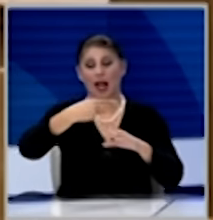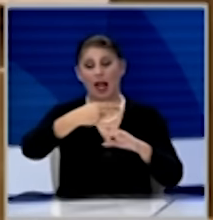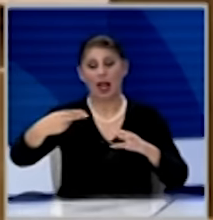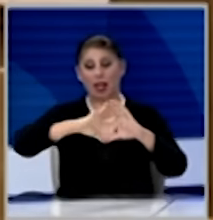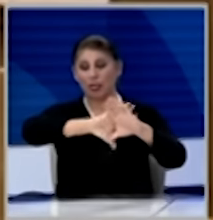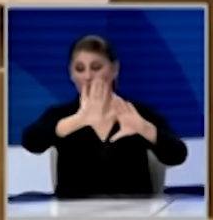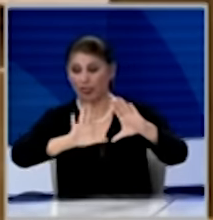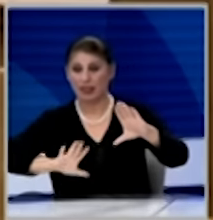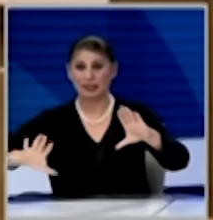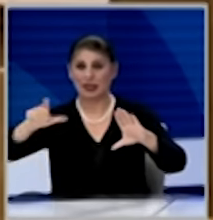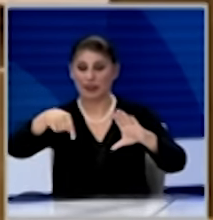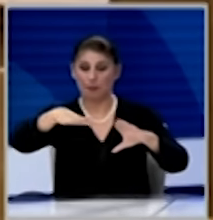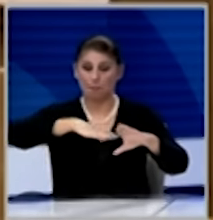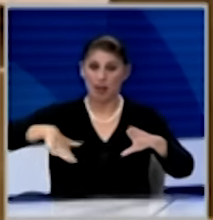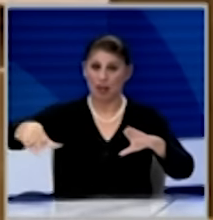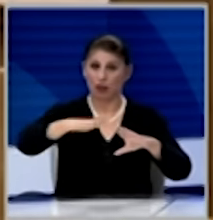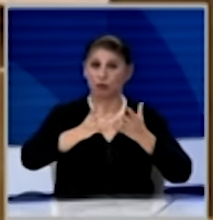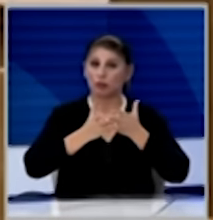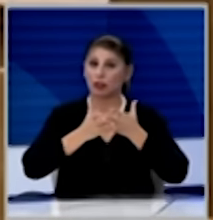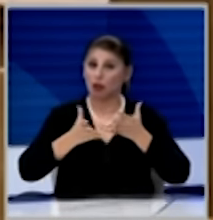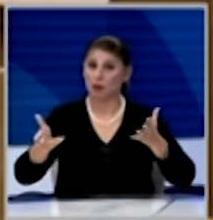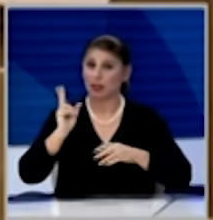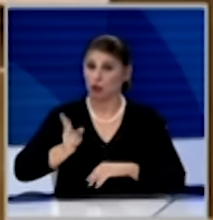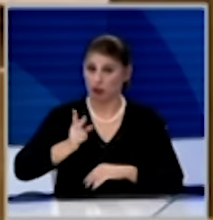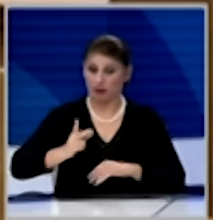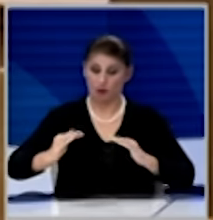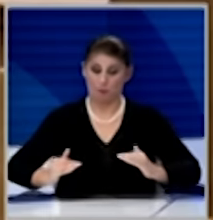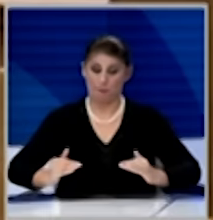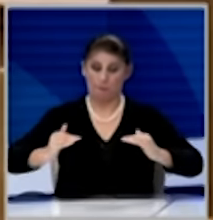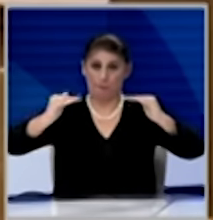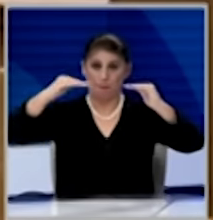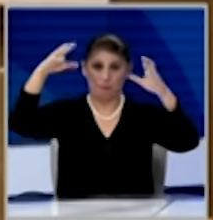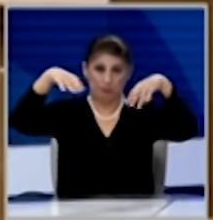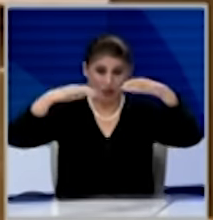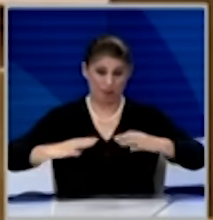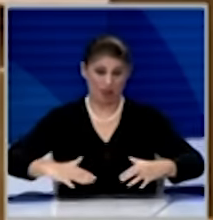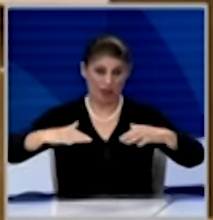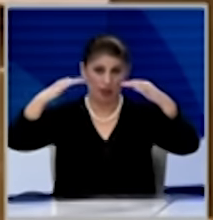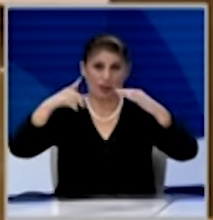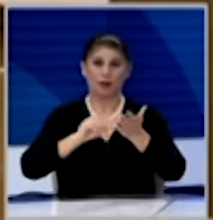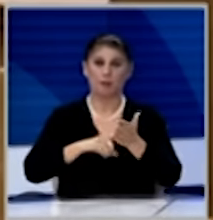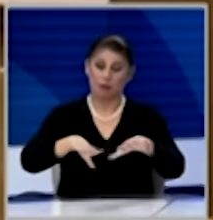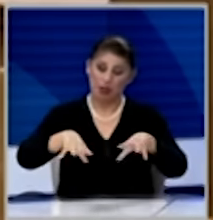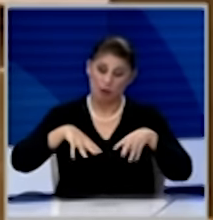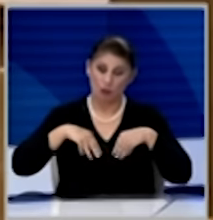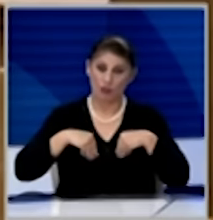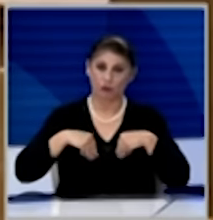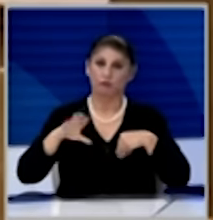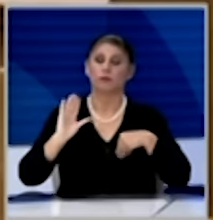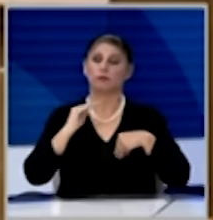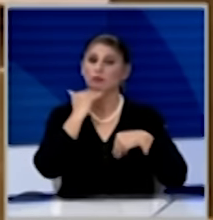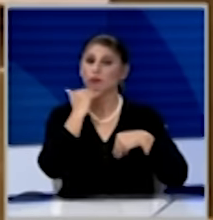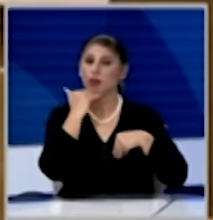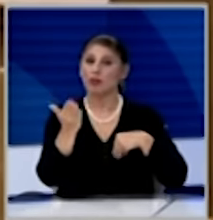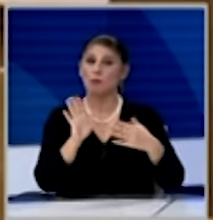αποτελεί μια από τις περιοχές με τον μεγαλύτερο κίνδυνο πλημμύρας πρέπει να γίνει αποδεκτό ότι δεν